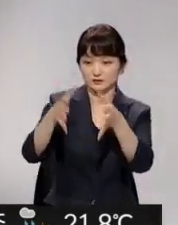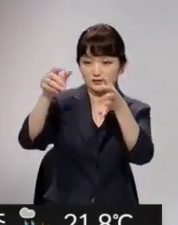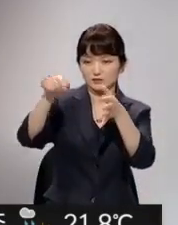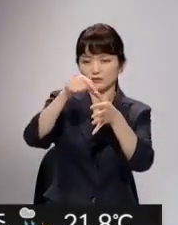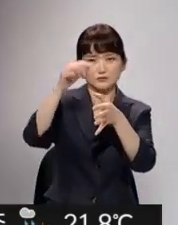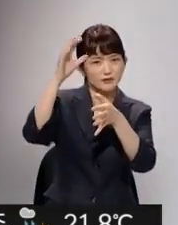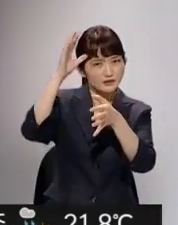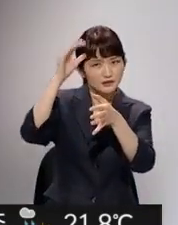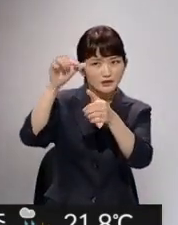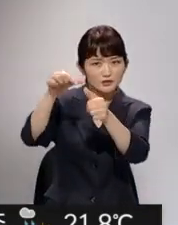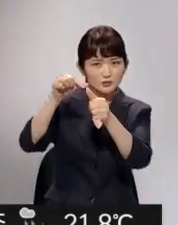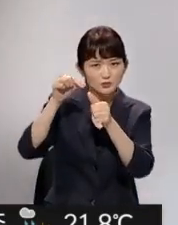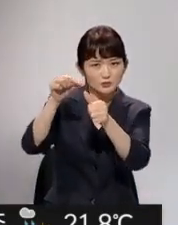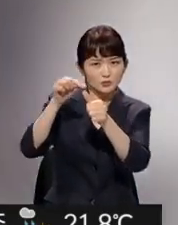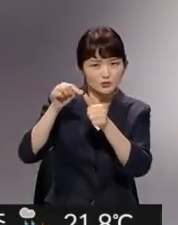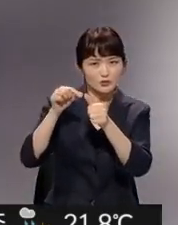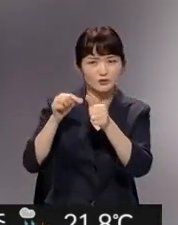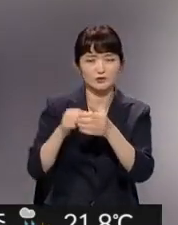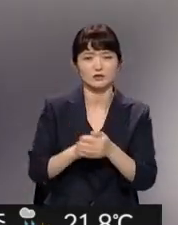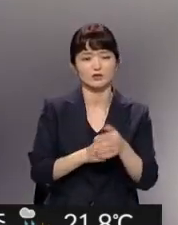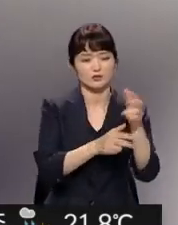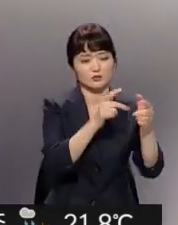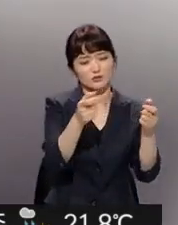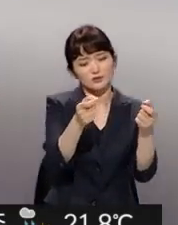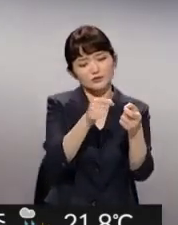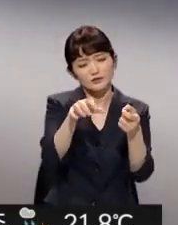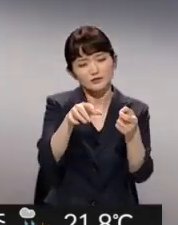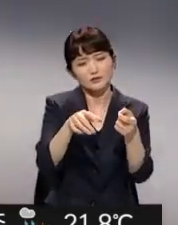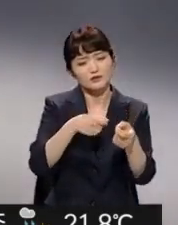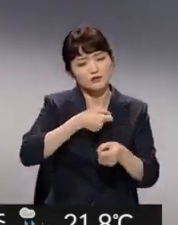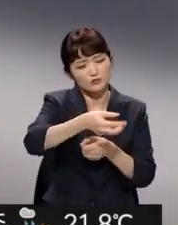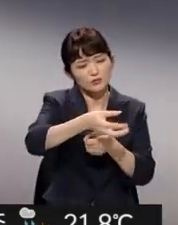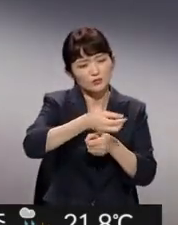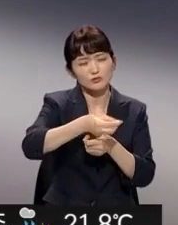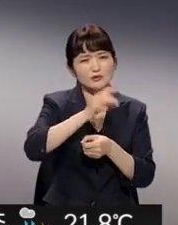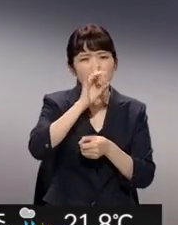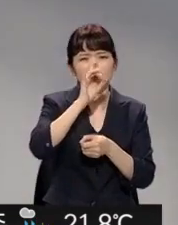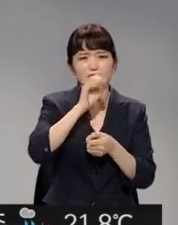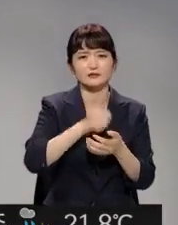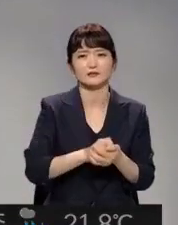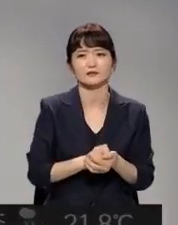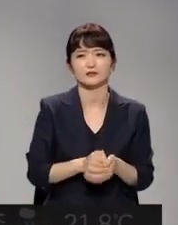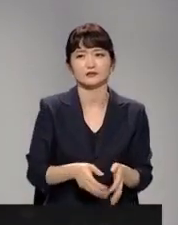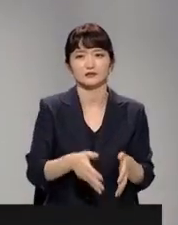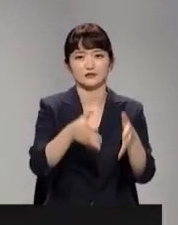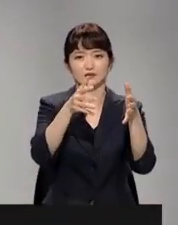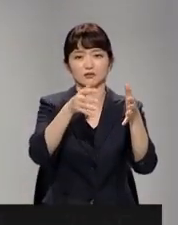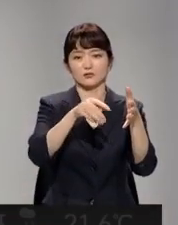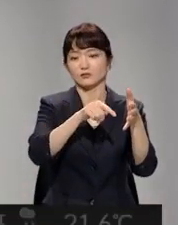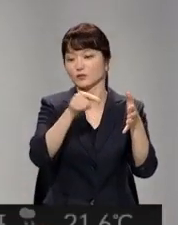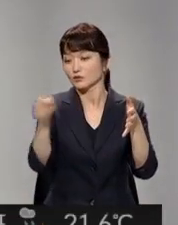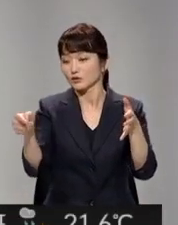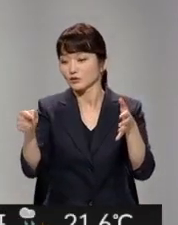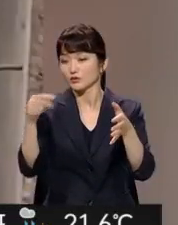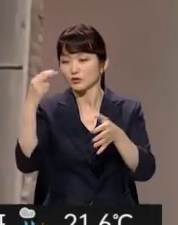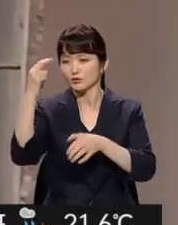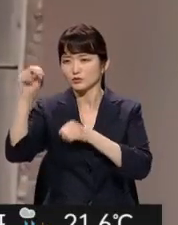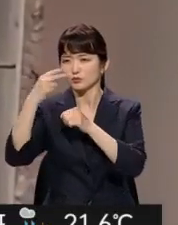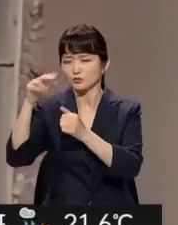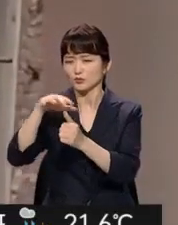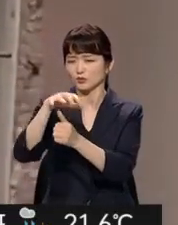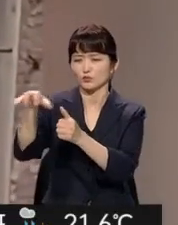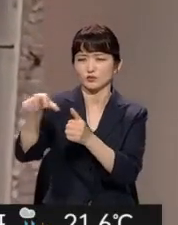구조하고 있는 겁니다 인공공장에서 불이 났는데 진압되지 않았고요 바로이 건물 동물 보호소까지 옮겨붙어 버린 겁니다